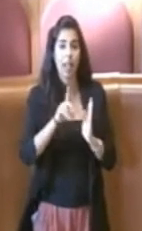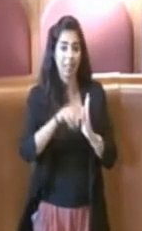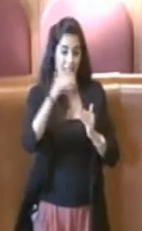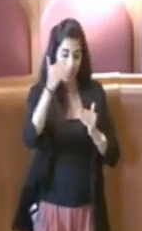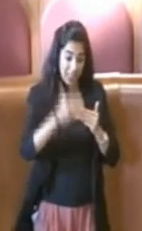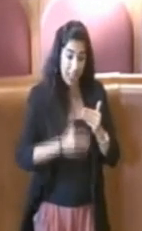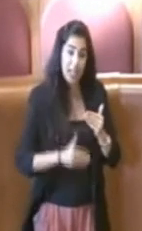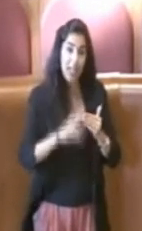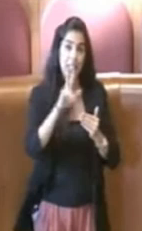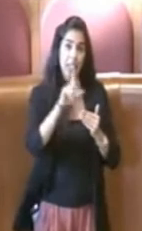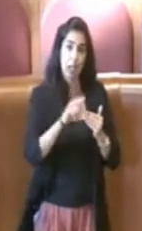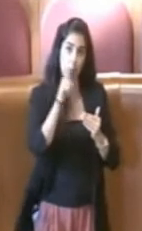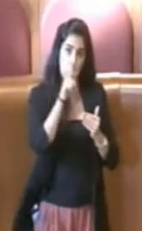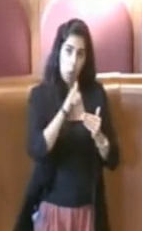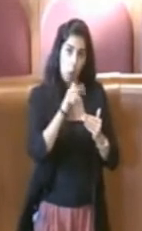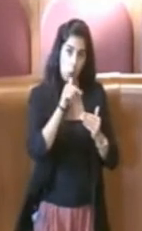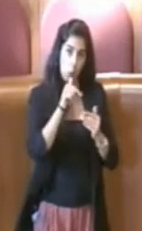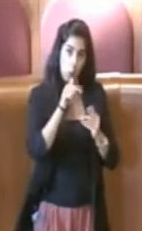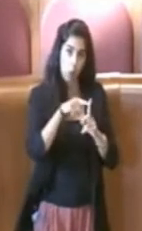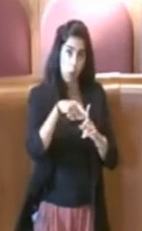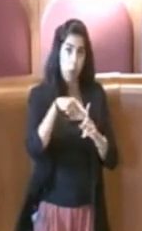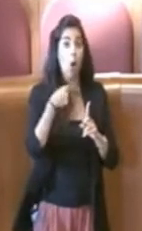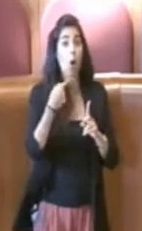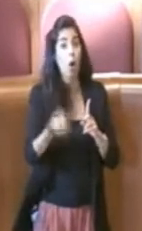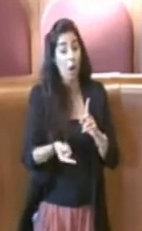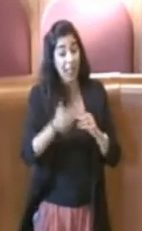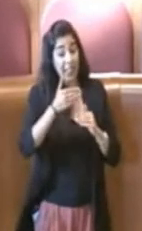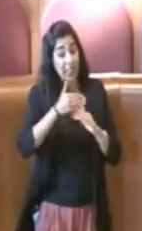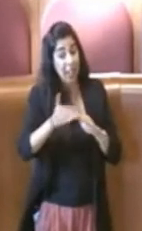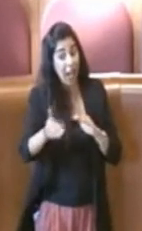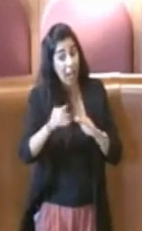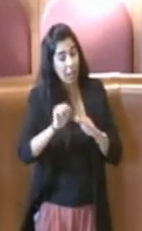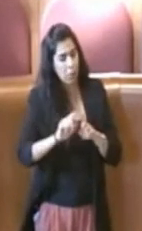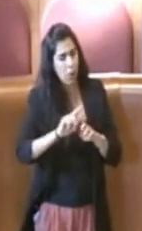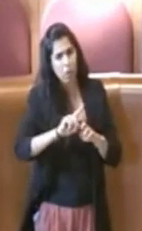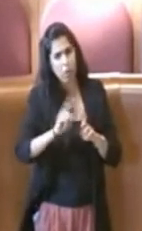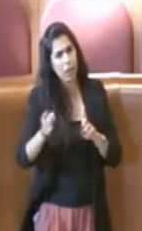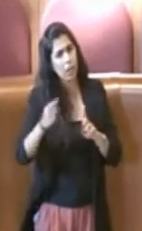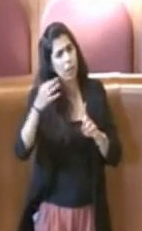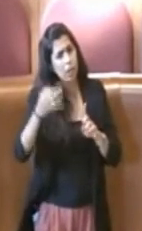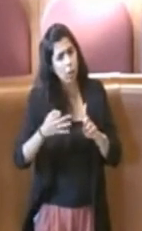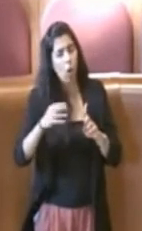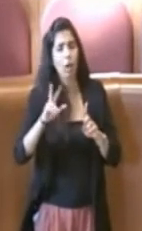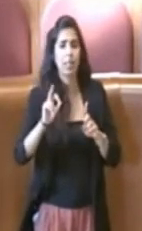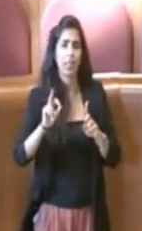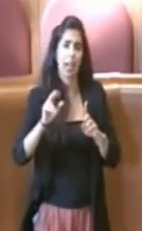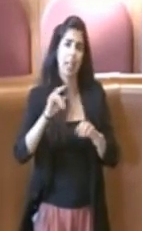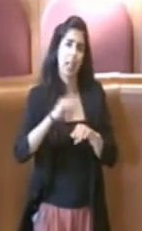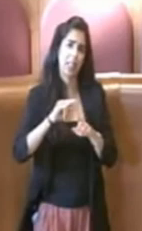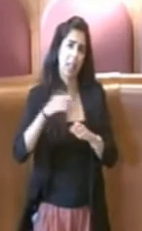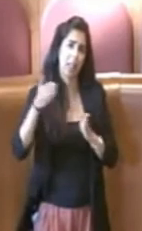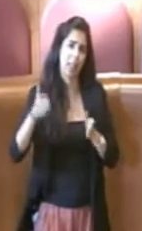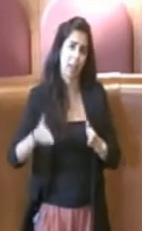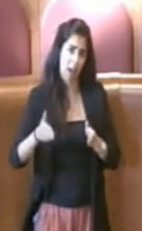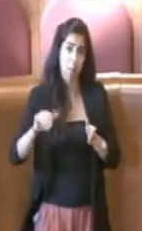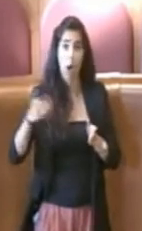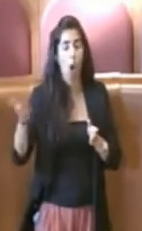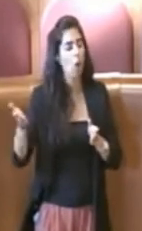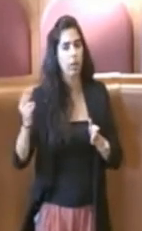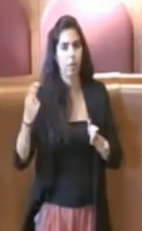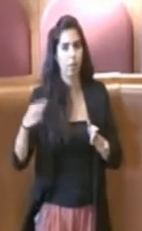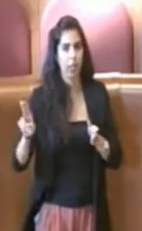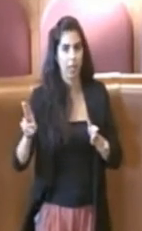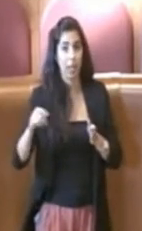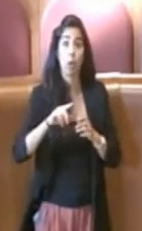con diritto di ritardo entro e non oltre il 30 di settembre con il pagamento